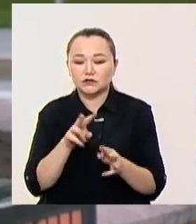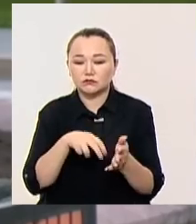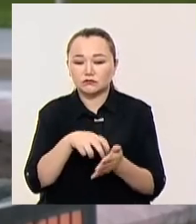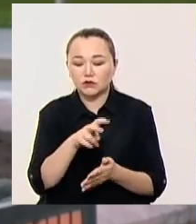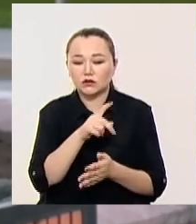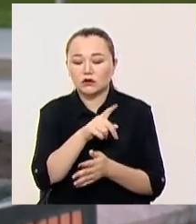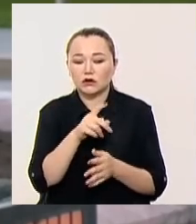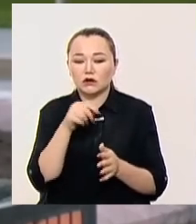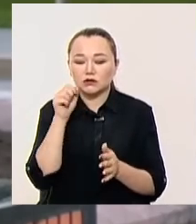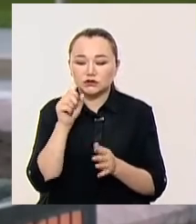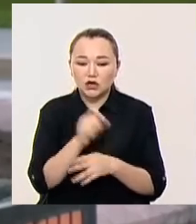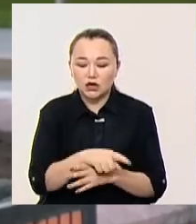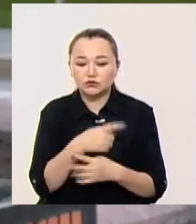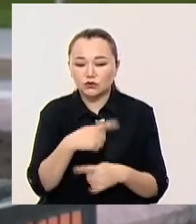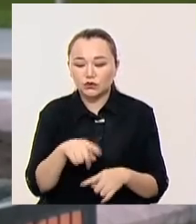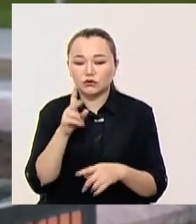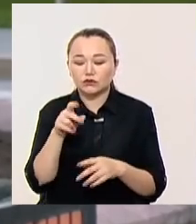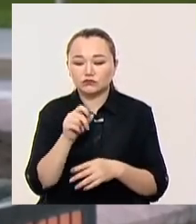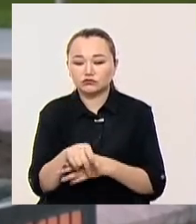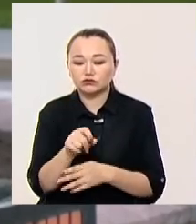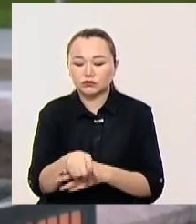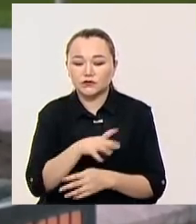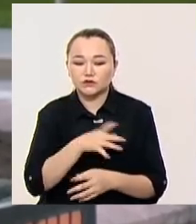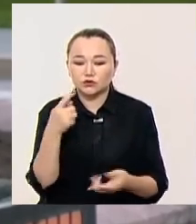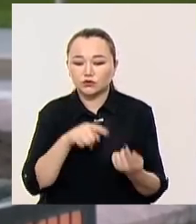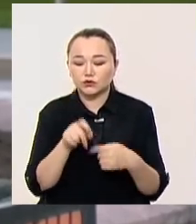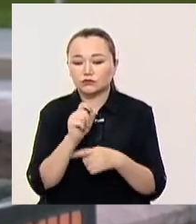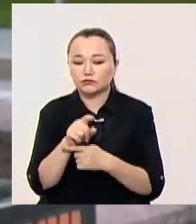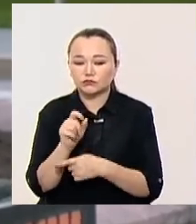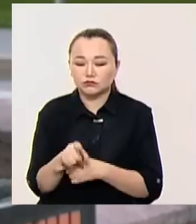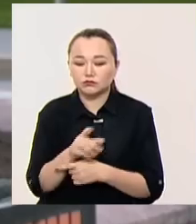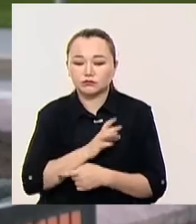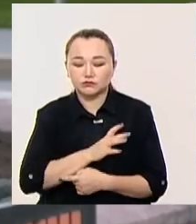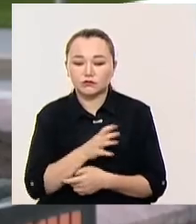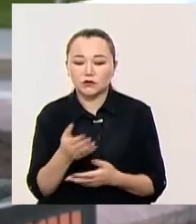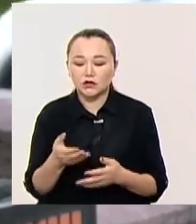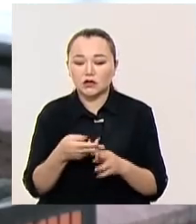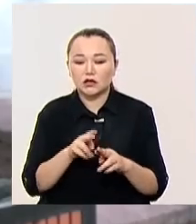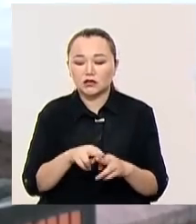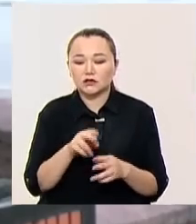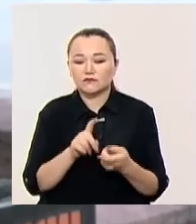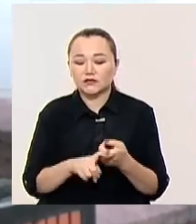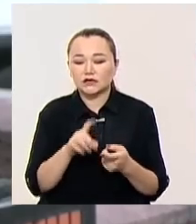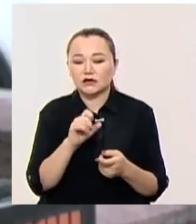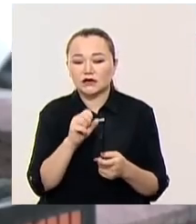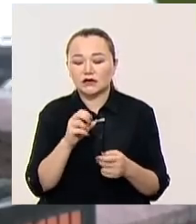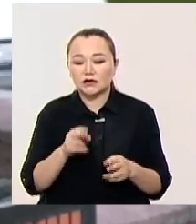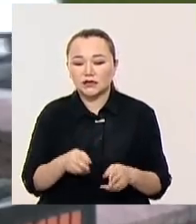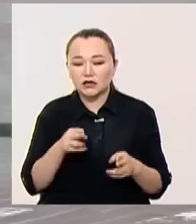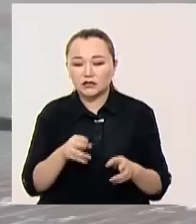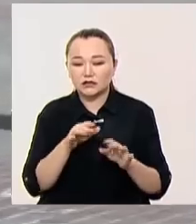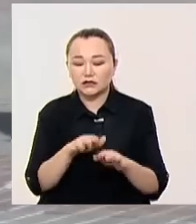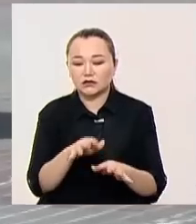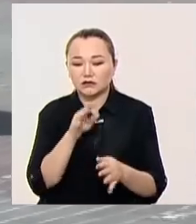ол төмен түсіреді, басқаға жазсам ол төмен түсіреді, әйтеуір барлығы бір-біріне сілтеп жүр. Осы орайда енді радикальный қадамға бет